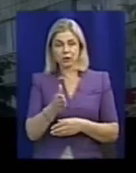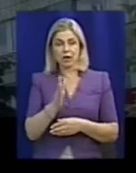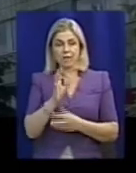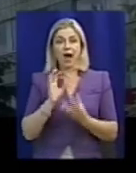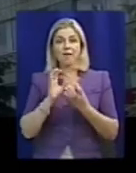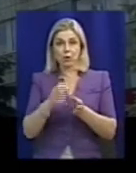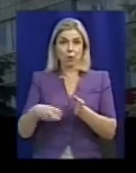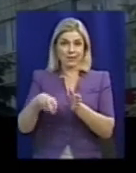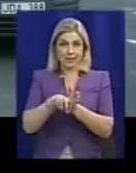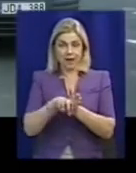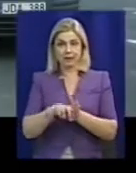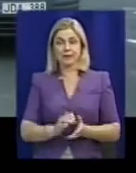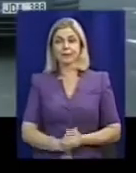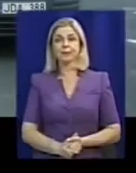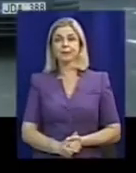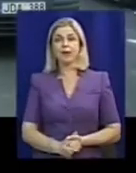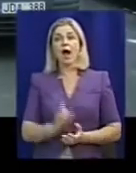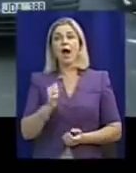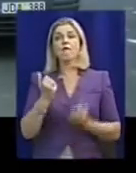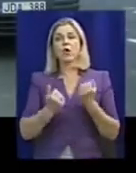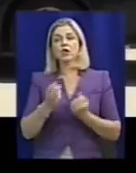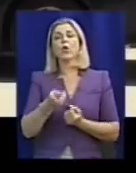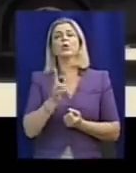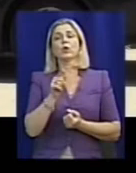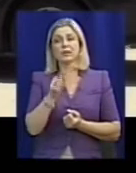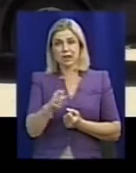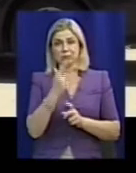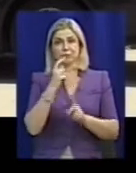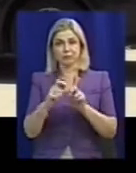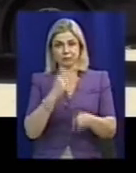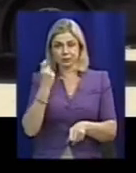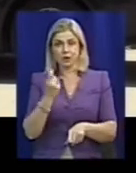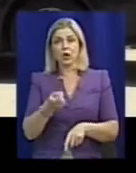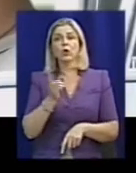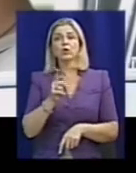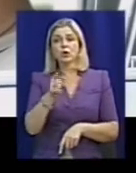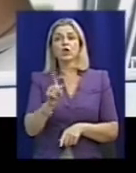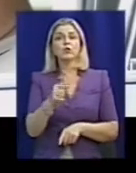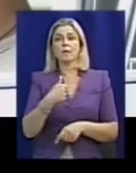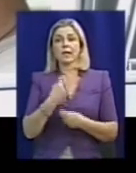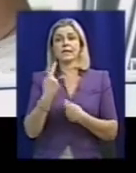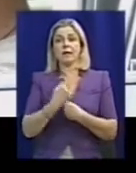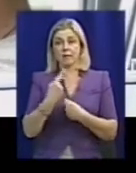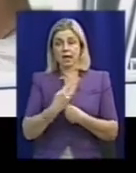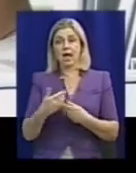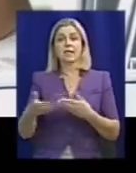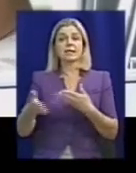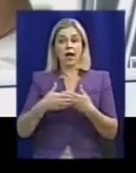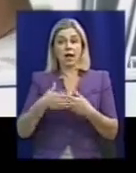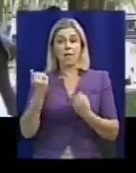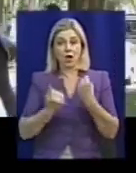автобусі сідати. На що той повідомив, хто ти такий, що ти мені будеш забороняти, закрив автомобіль і пішов по своїм